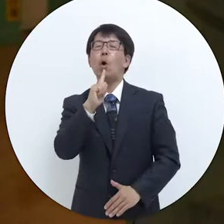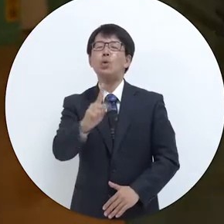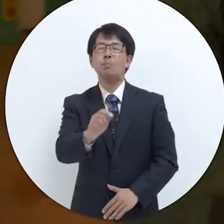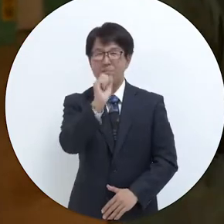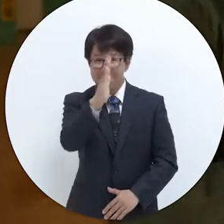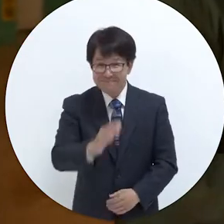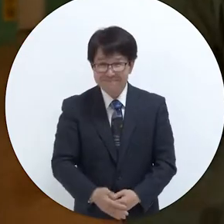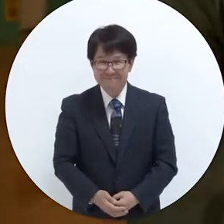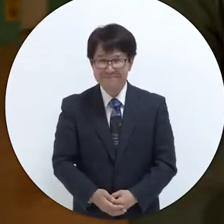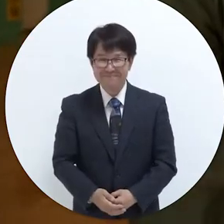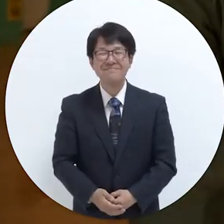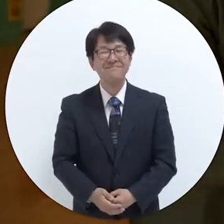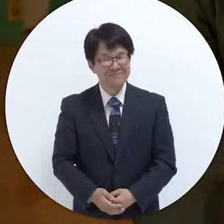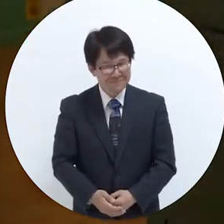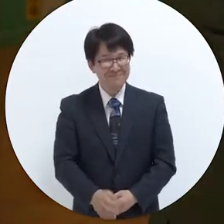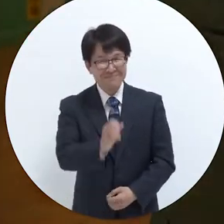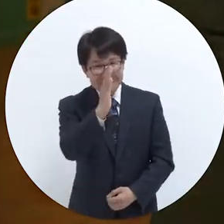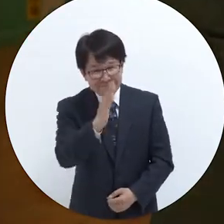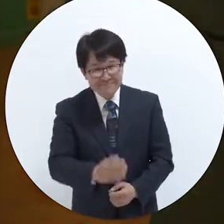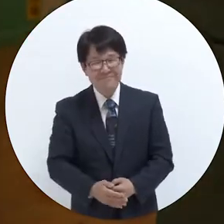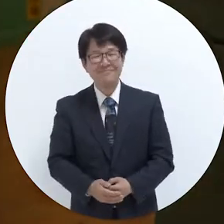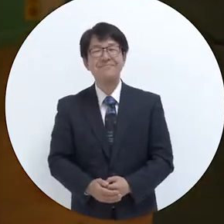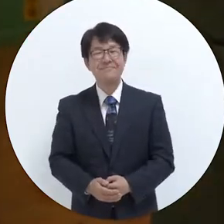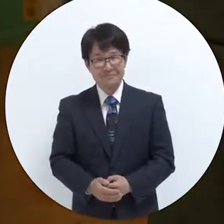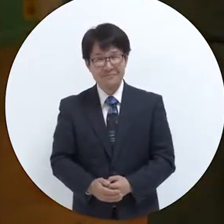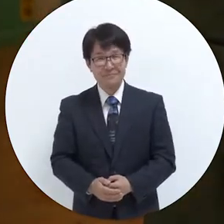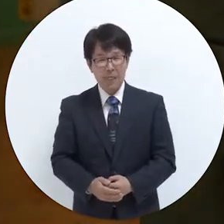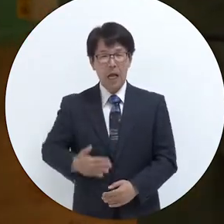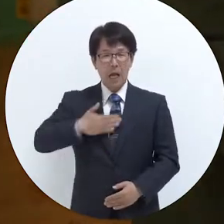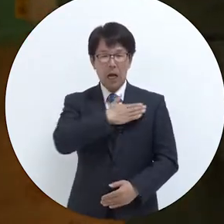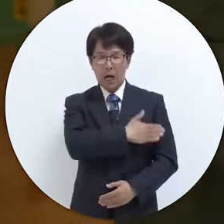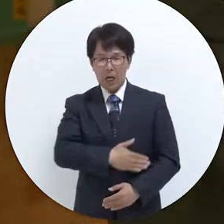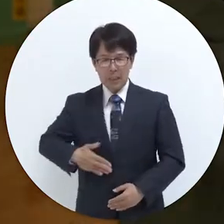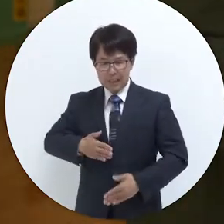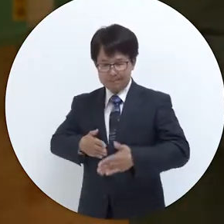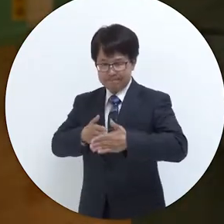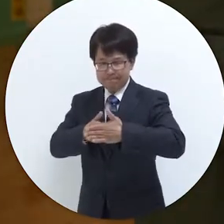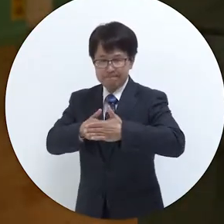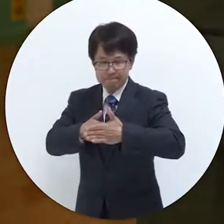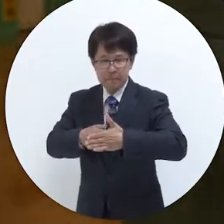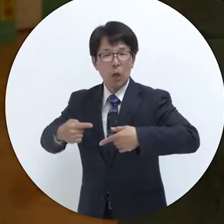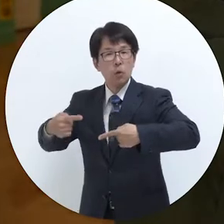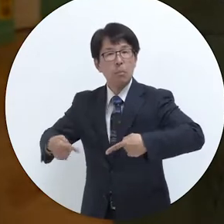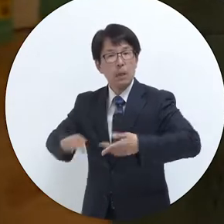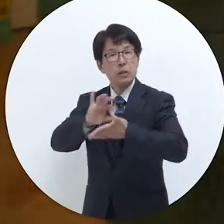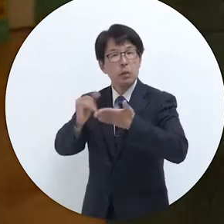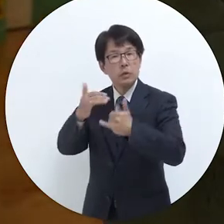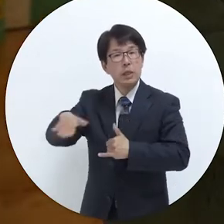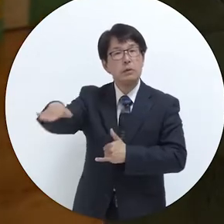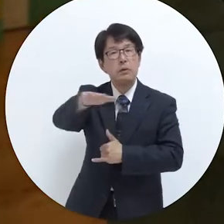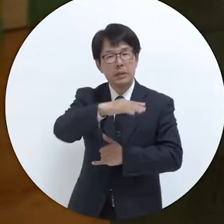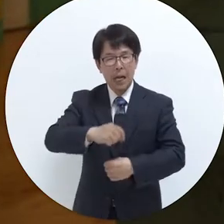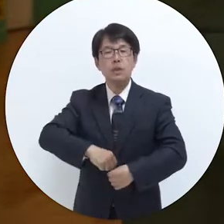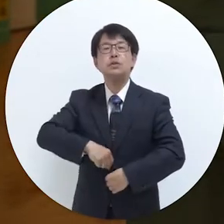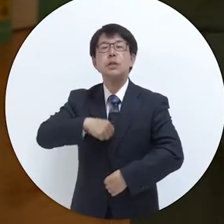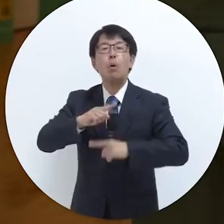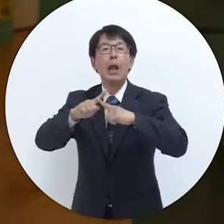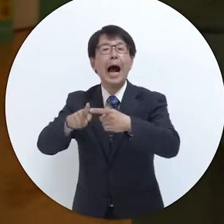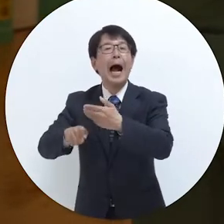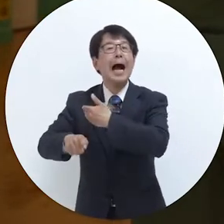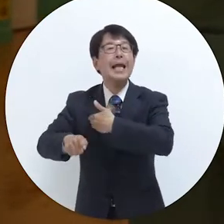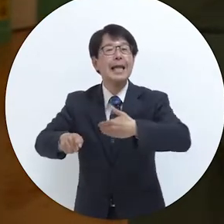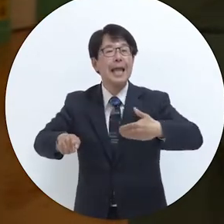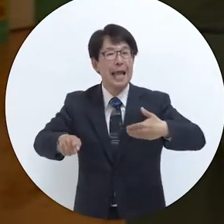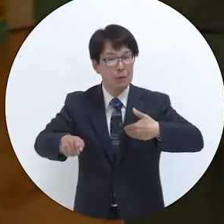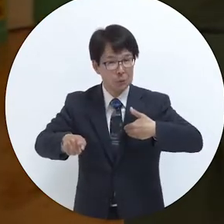します。 よろしくお願いいたします。 ここはですね、体が不自由な方、車椅子の方とかですね、素直に入っていける